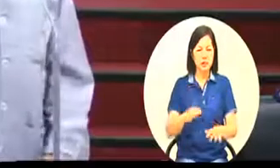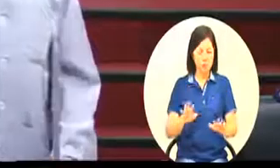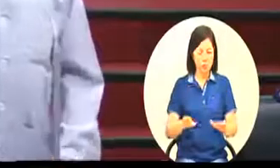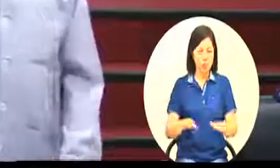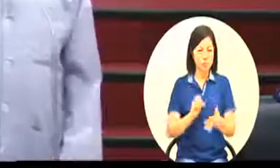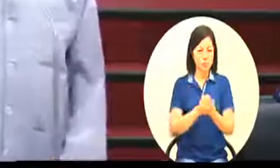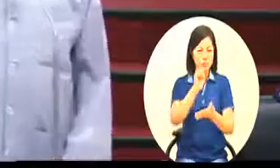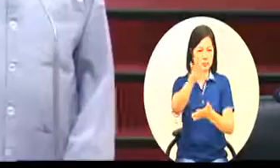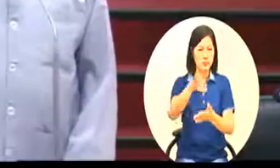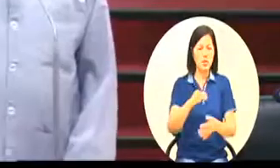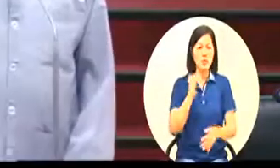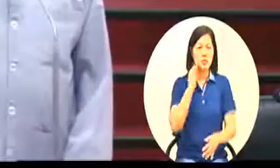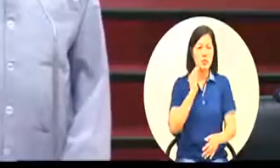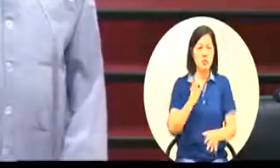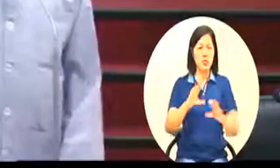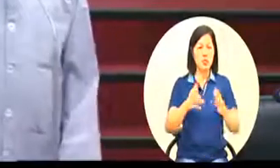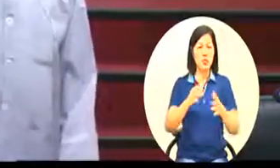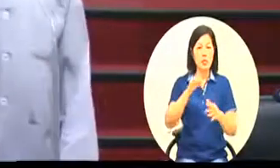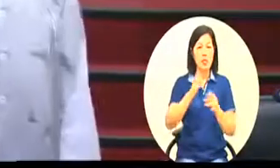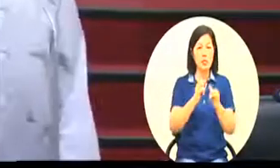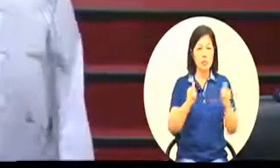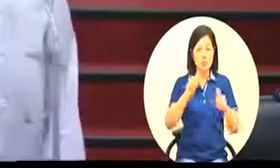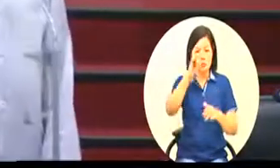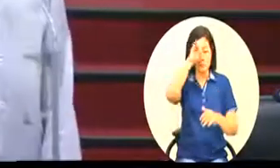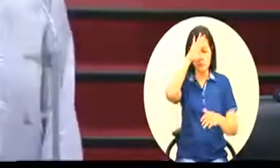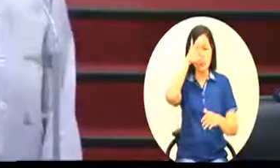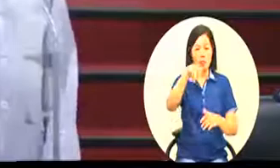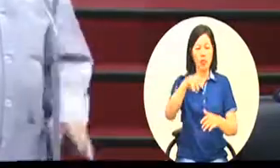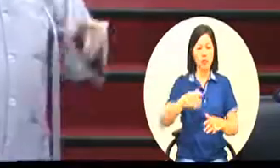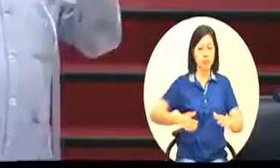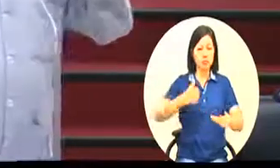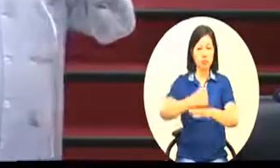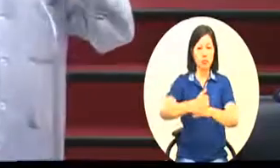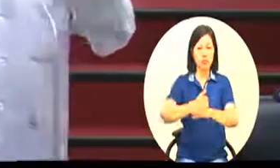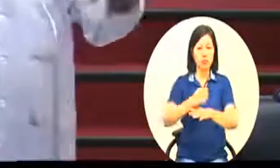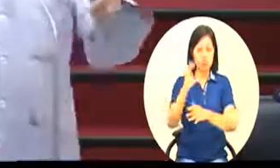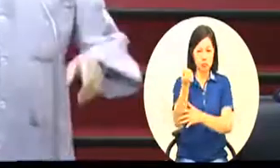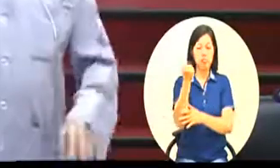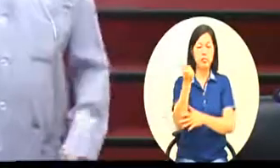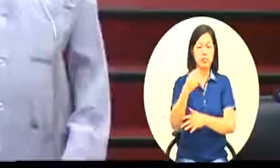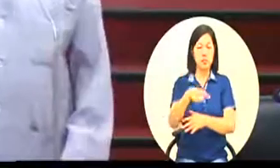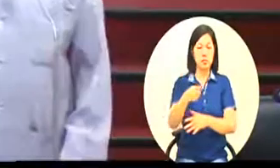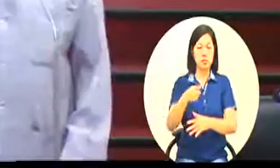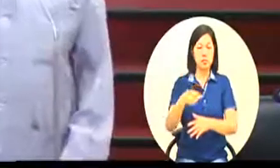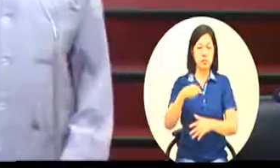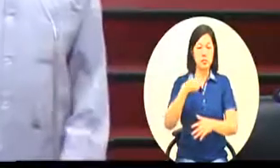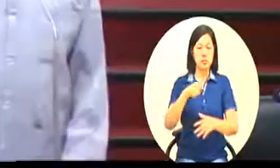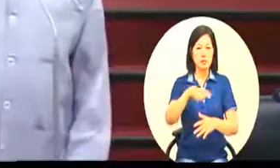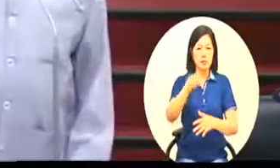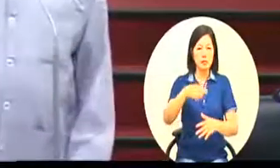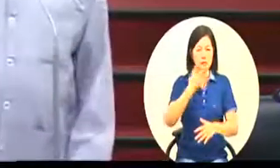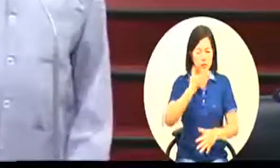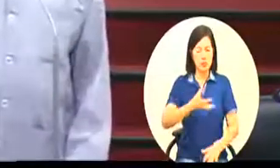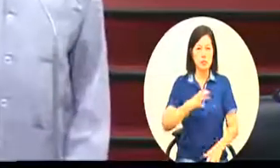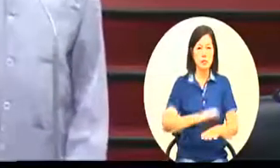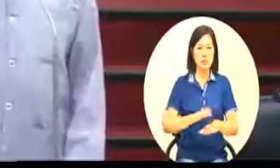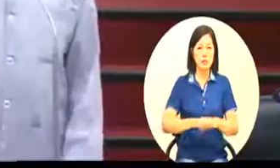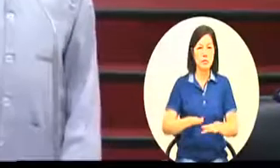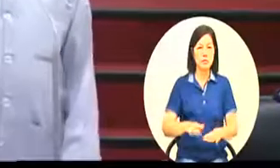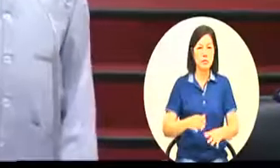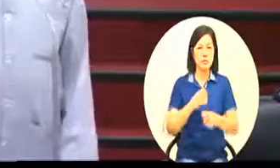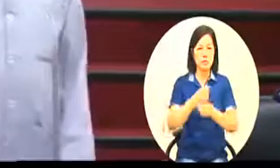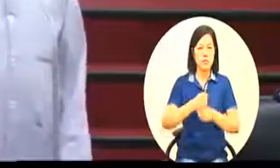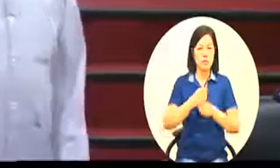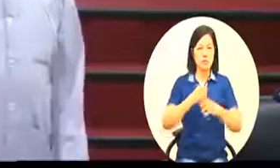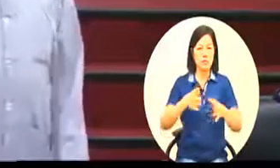国民党的执政，无通遐好食困。我照常伫马英九一当前的时代，由咱车